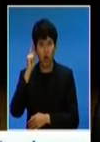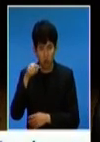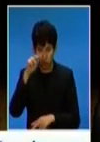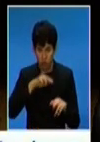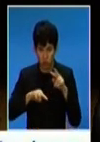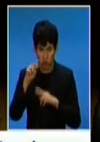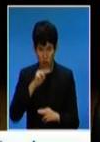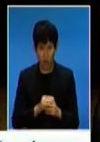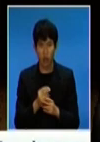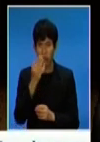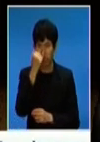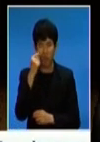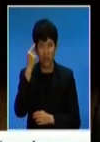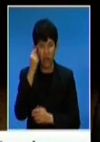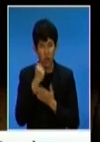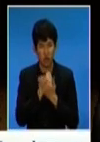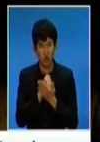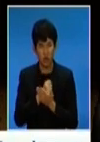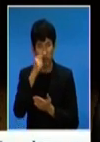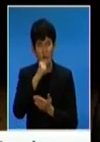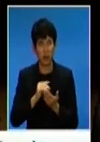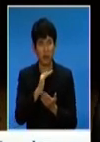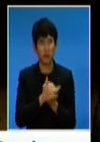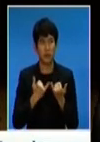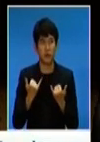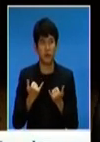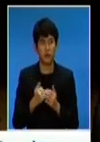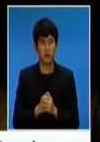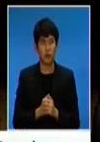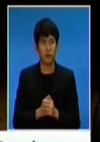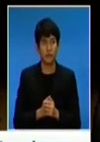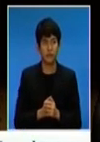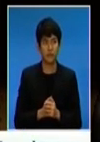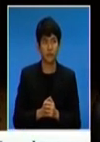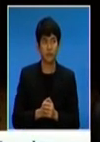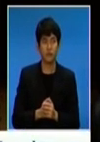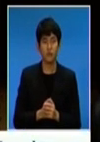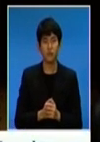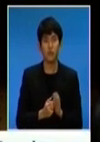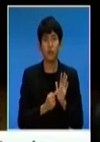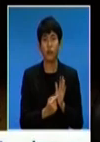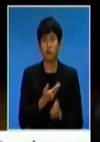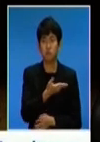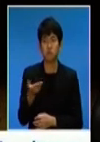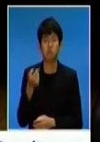จรให้เกิดขึ้นในชาตินี้ให้ได้ในประเทศนี้ให้ได้ผมยกตัวอย่างครับถ้าเป็นครูบาอาจารย์จะเห็นภา